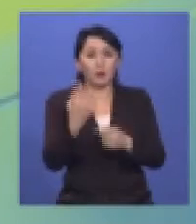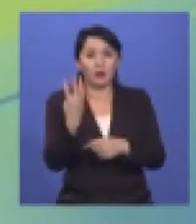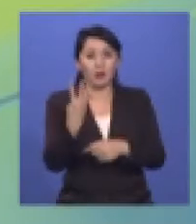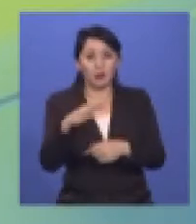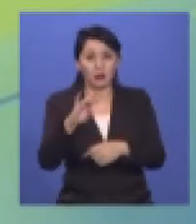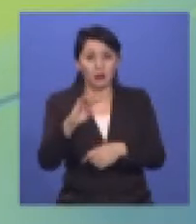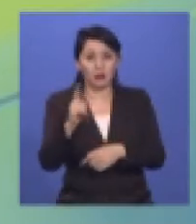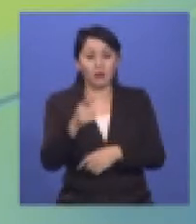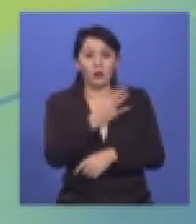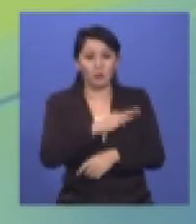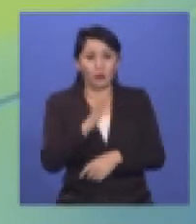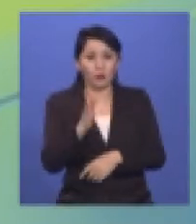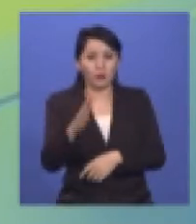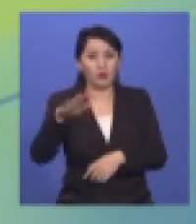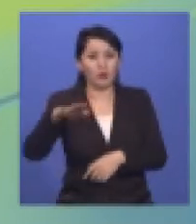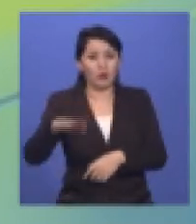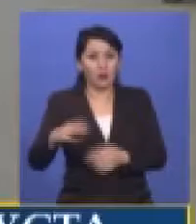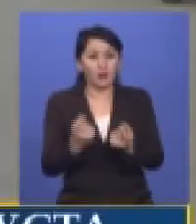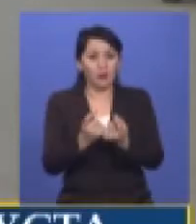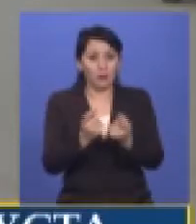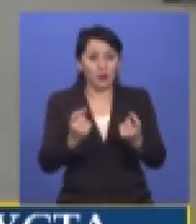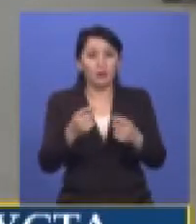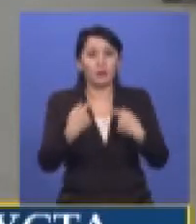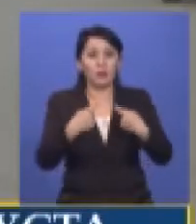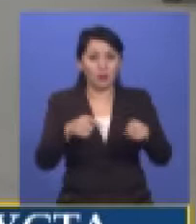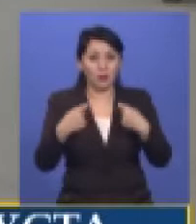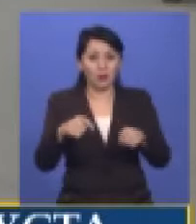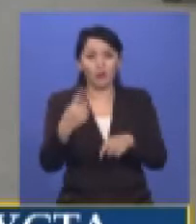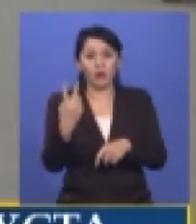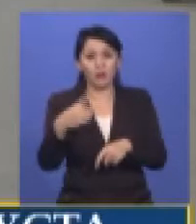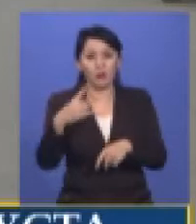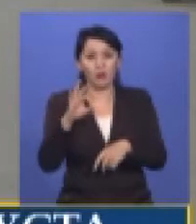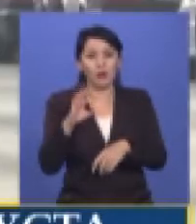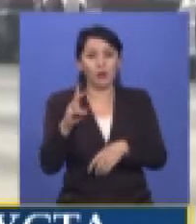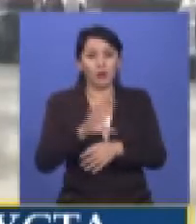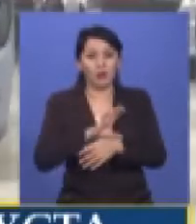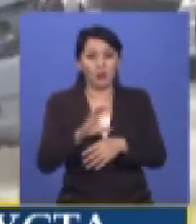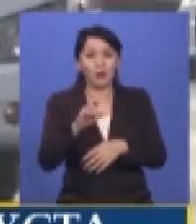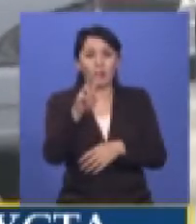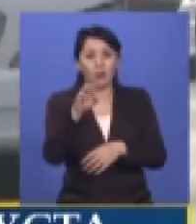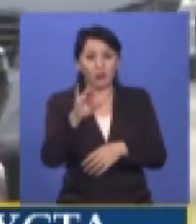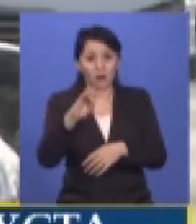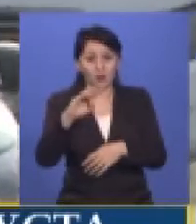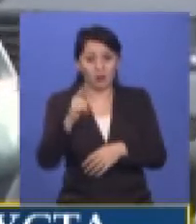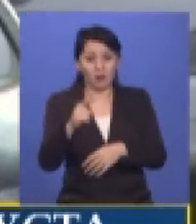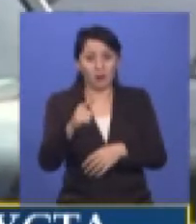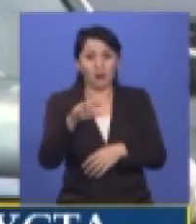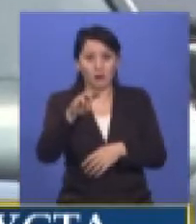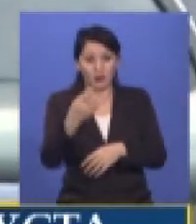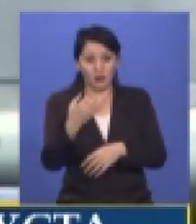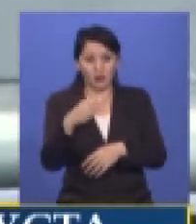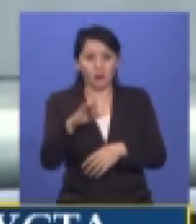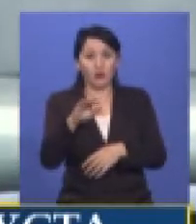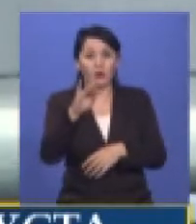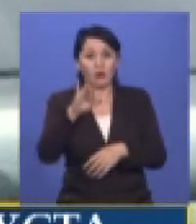40 теңге жұмсайды. Оқушы жол карталары сатылымға 22 қазаннан бері шығарылды. 200 теңге тұратын карталарды Тайга